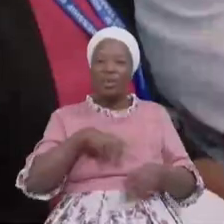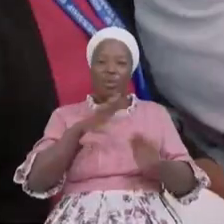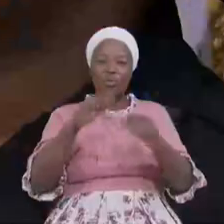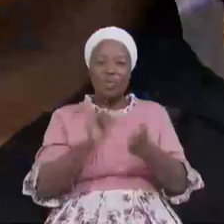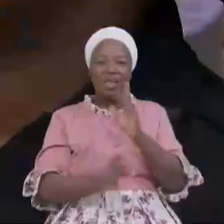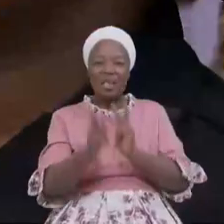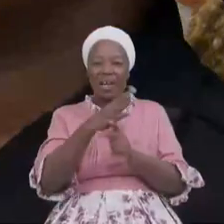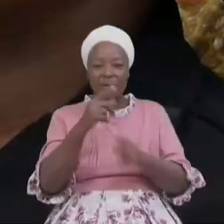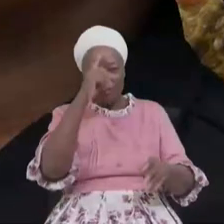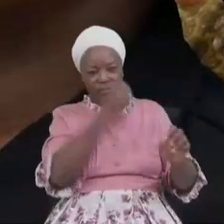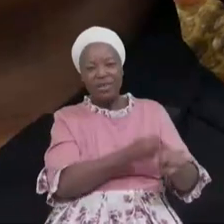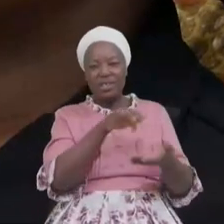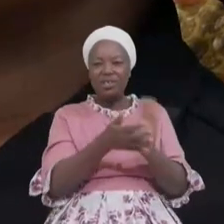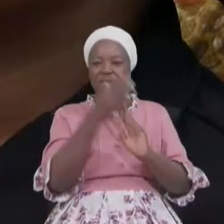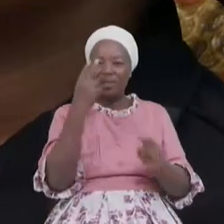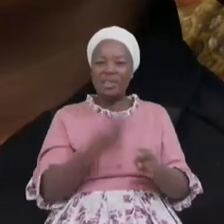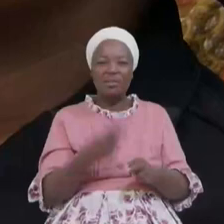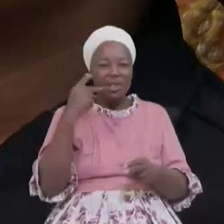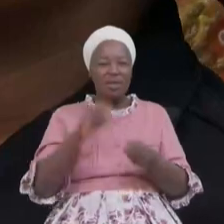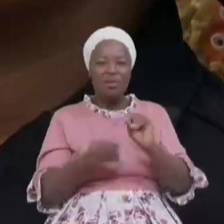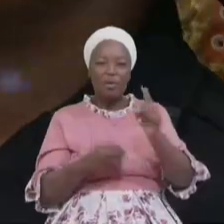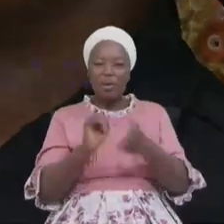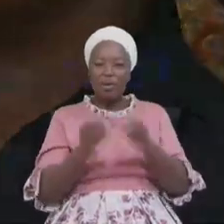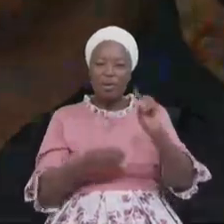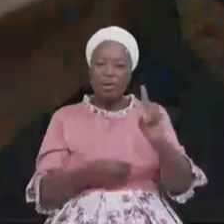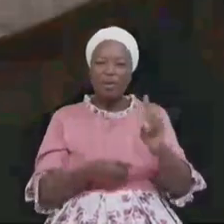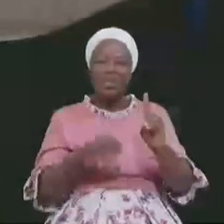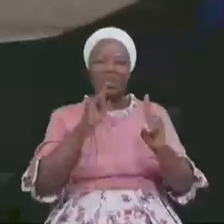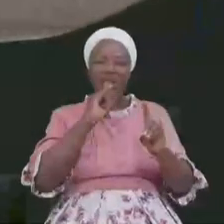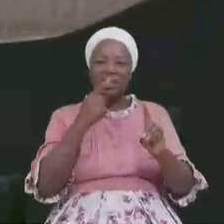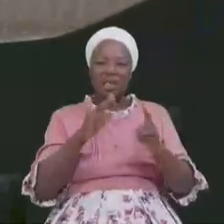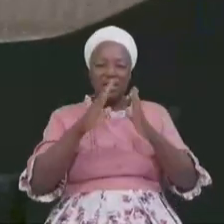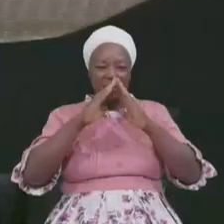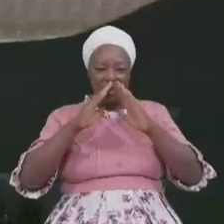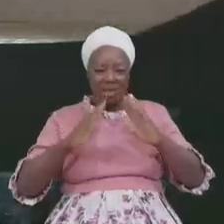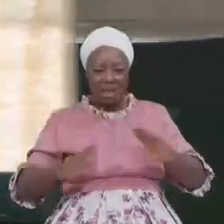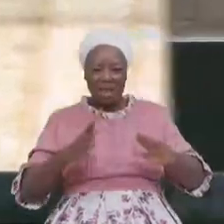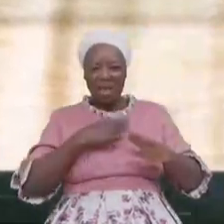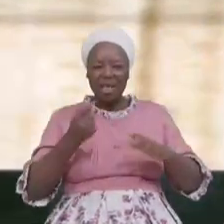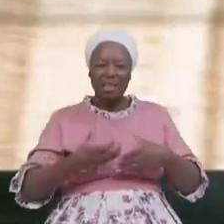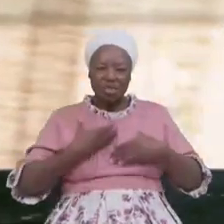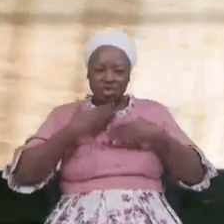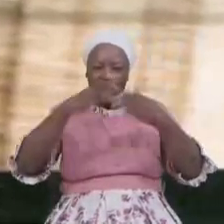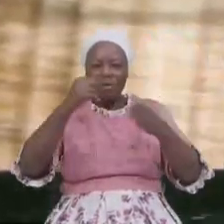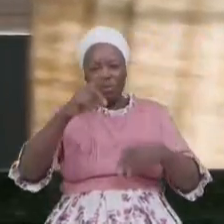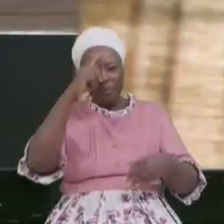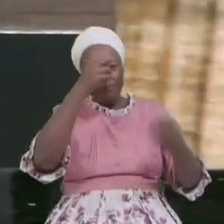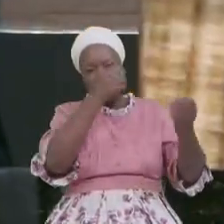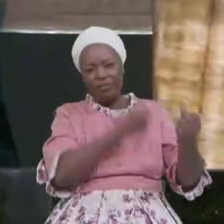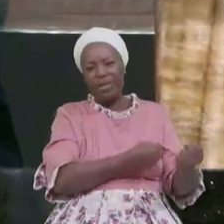Jésus. Premier élément maintenant, le silence et les cris de la foi dans